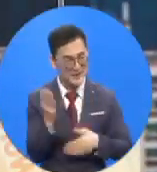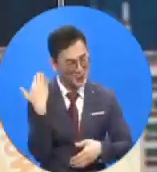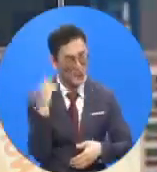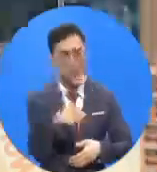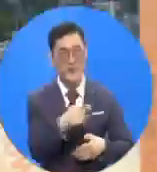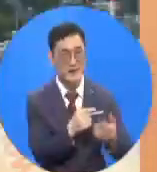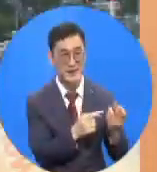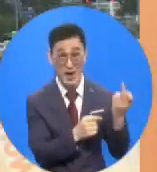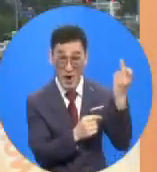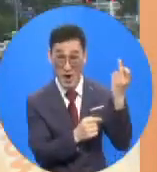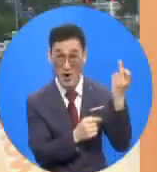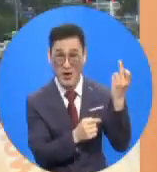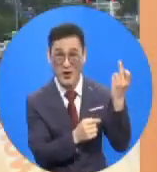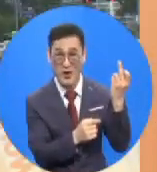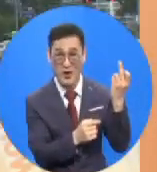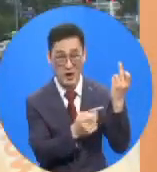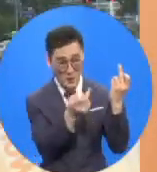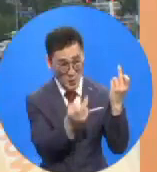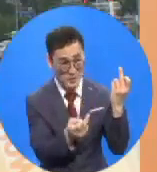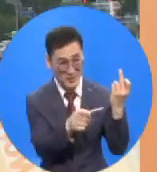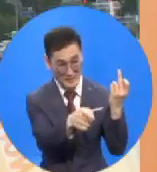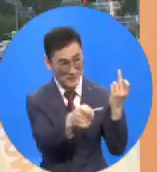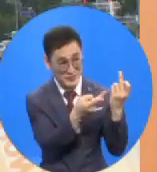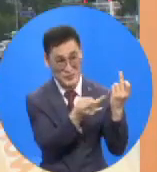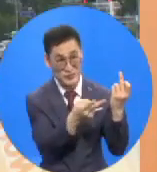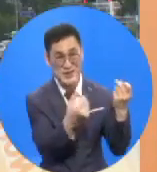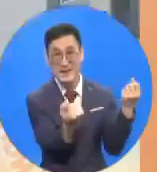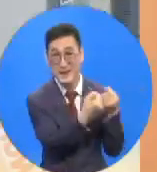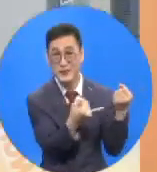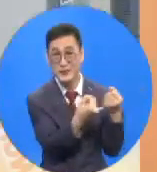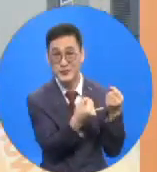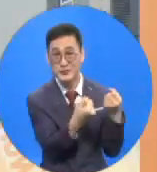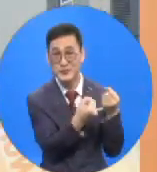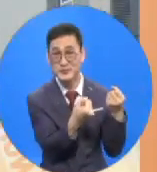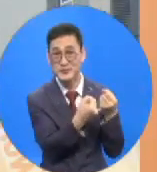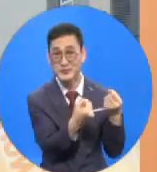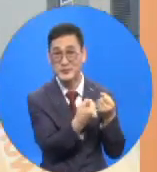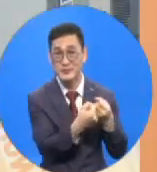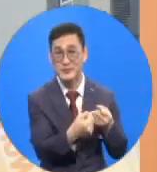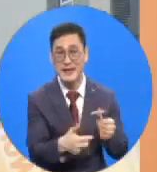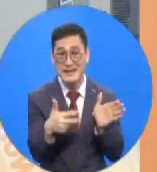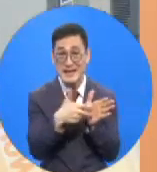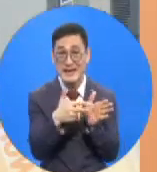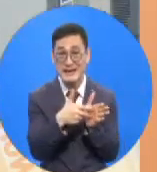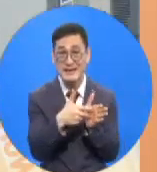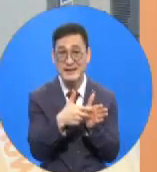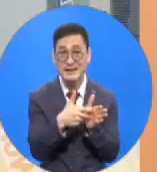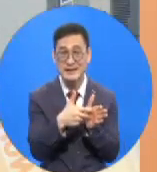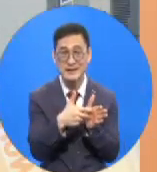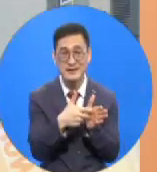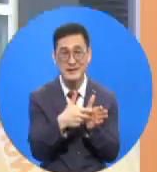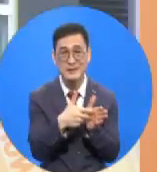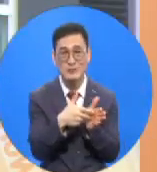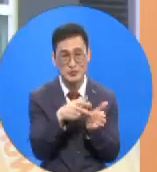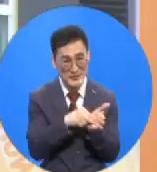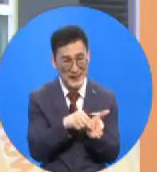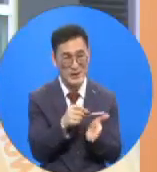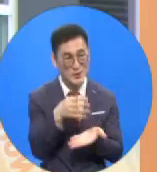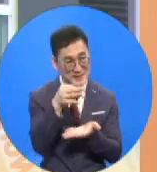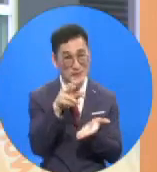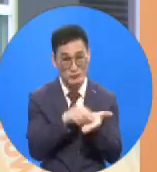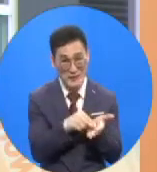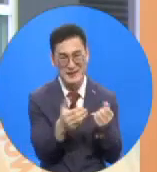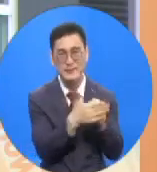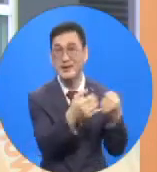지금 김 등 대체 당 이 재산을 놓고 바통을 버려서 소송 전까지 밝지 않습니다 예 또 이번에 거지 그 미친 문제 때문에